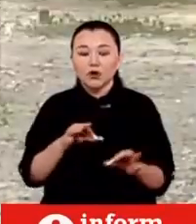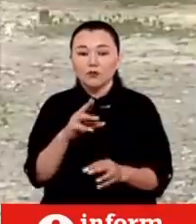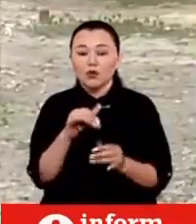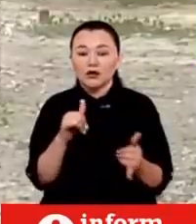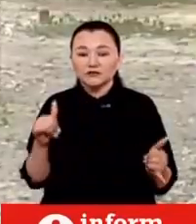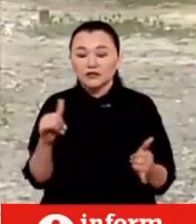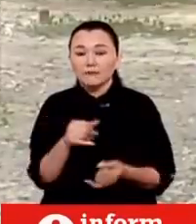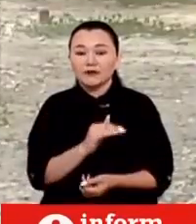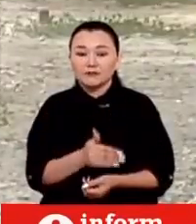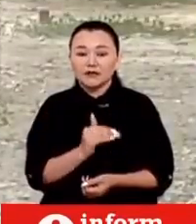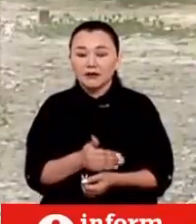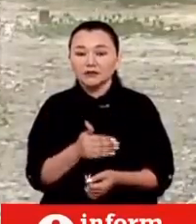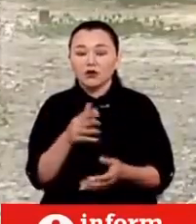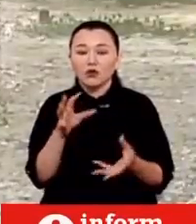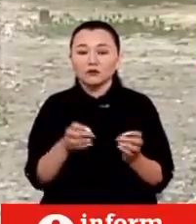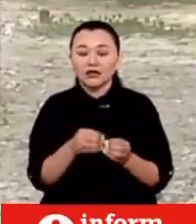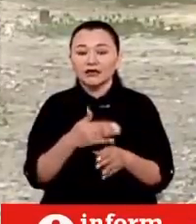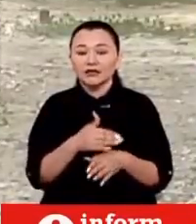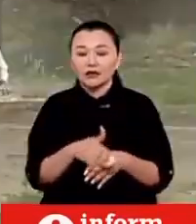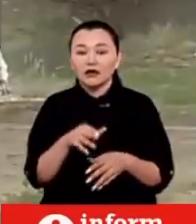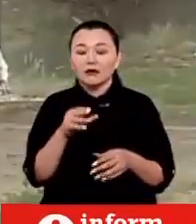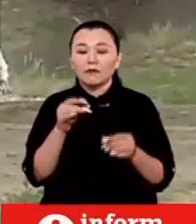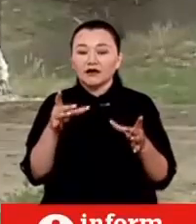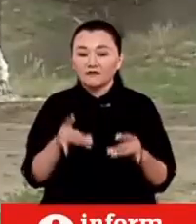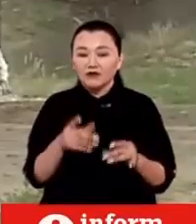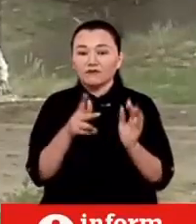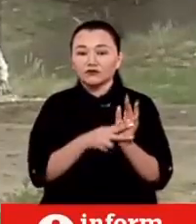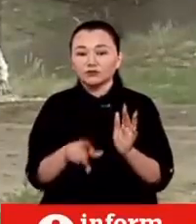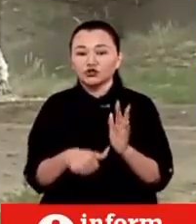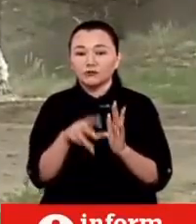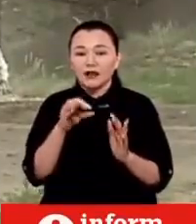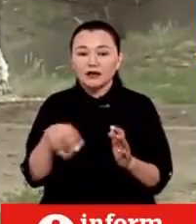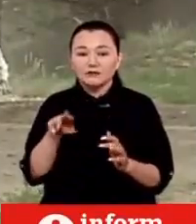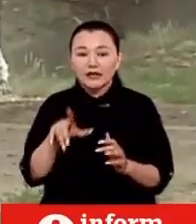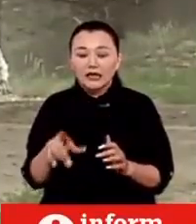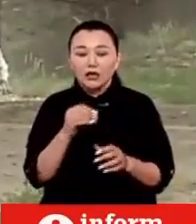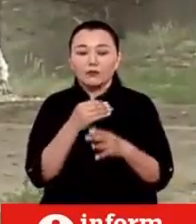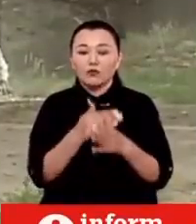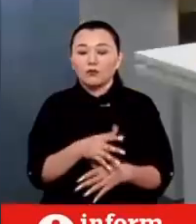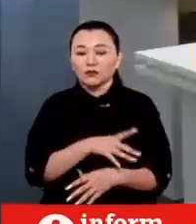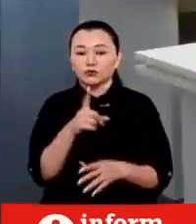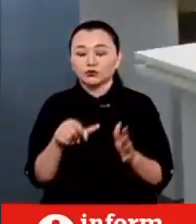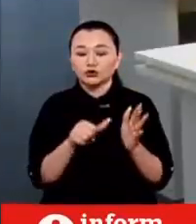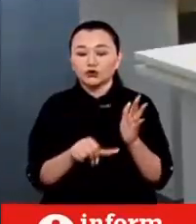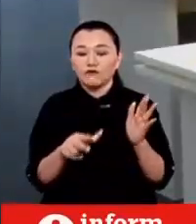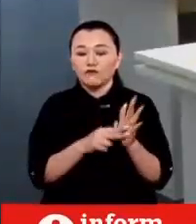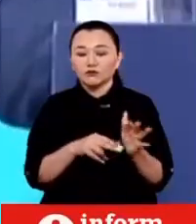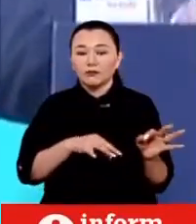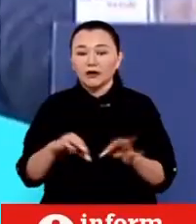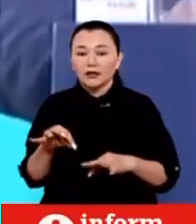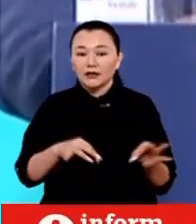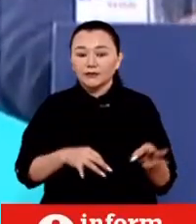развитию предпринимательства. Общий кредитный портфель составил 8,6 миллиардов тенге. Субсидировано 168